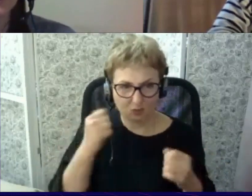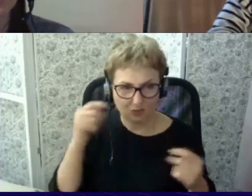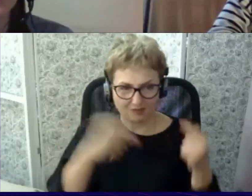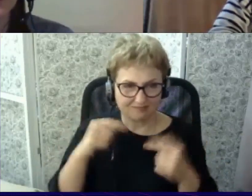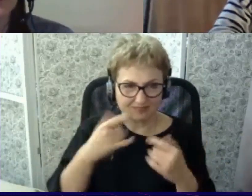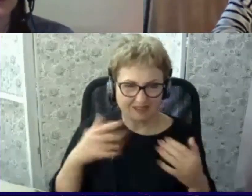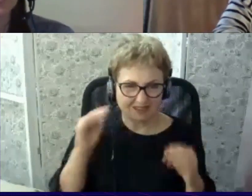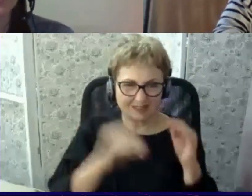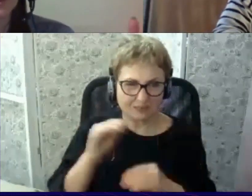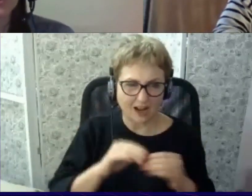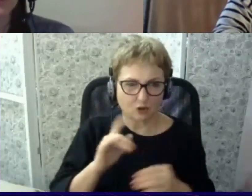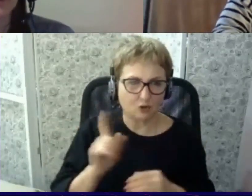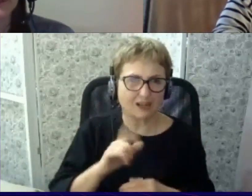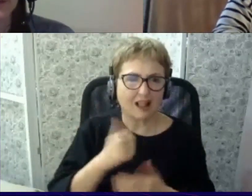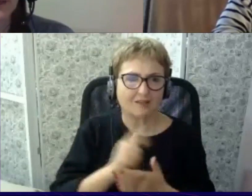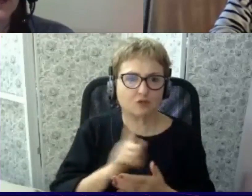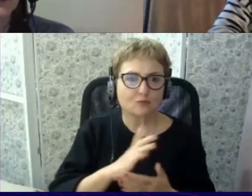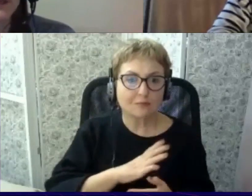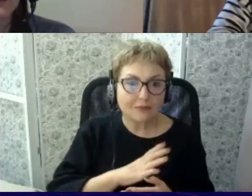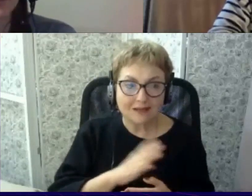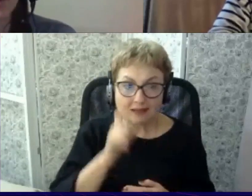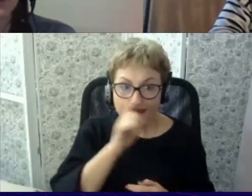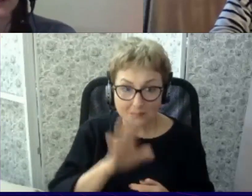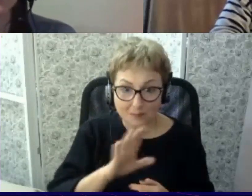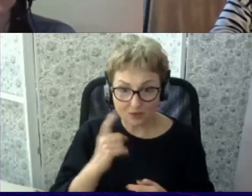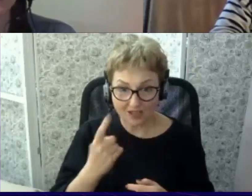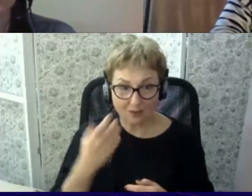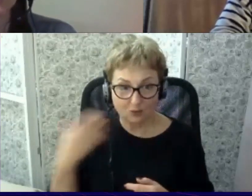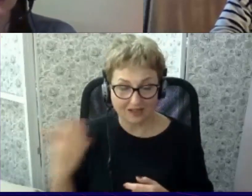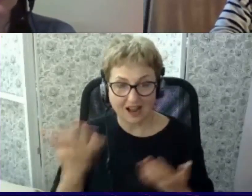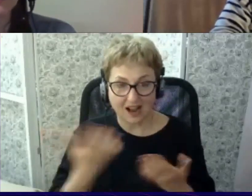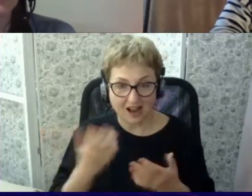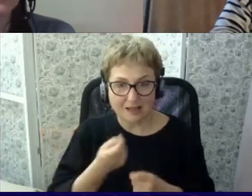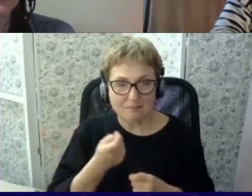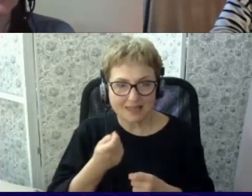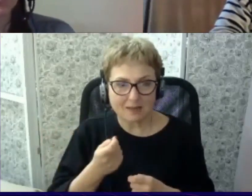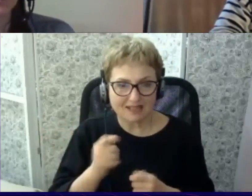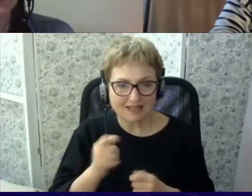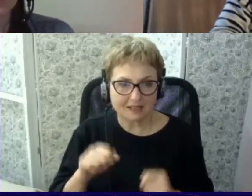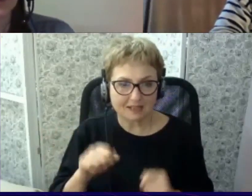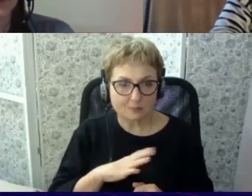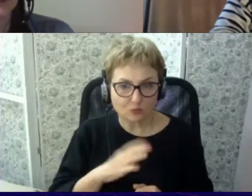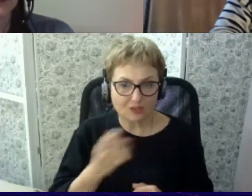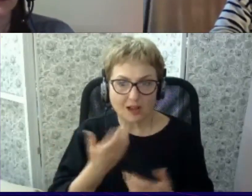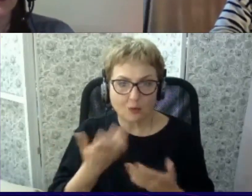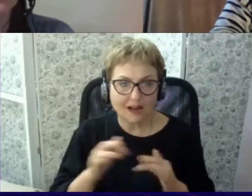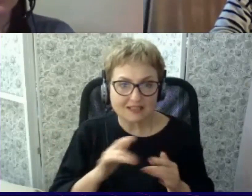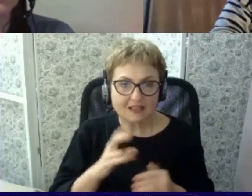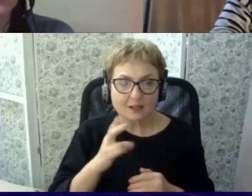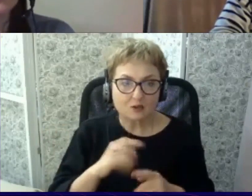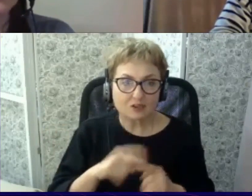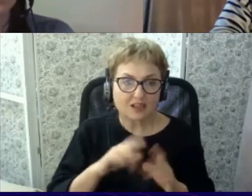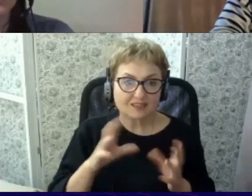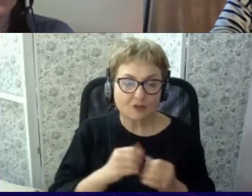и на всех ее будем применять, ну, чтобы у нас что-то было. Да, неплохо, с одной стороны, хоть какая-то минимализация, может быть, будет процесса,